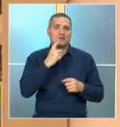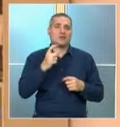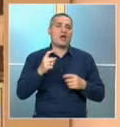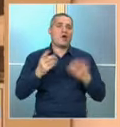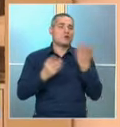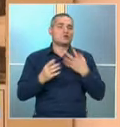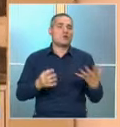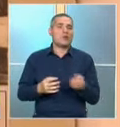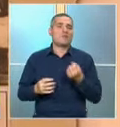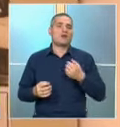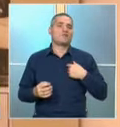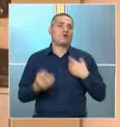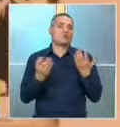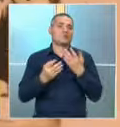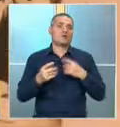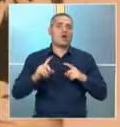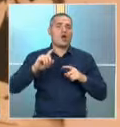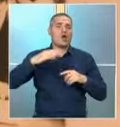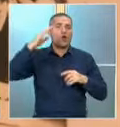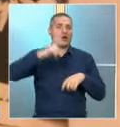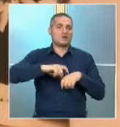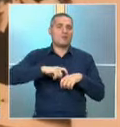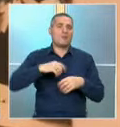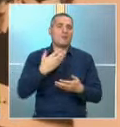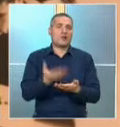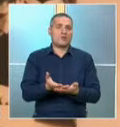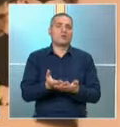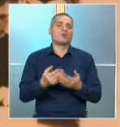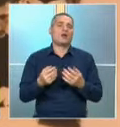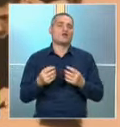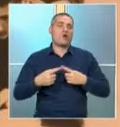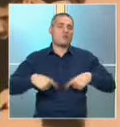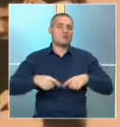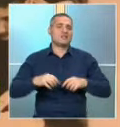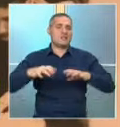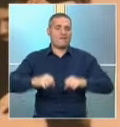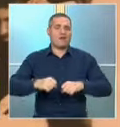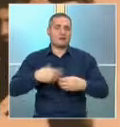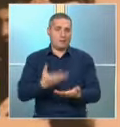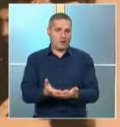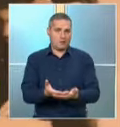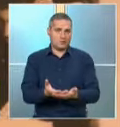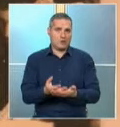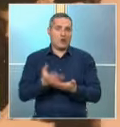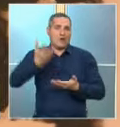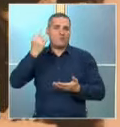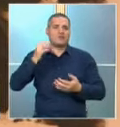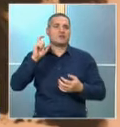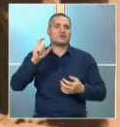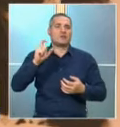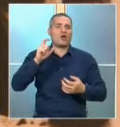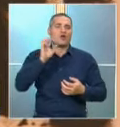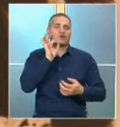Горна Джумая. По предложението на общинските власти на Горна Джумая е предложено бившата